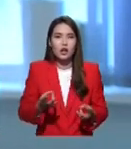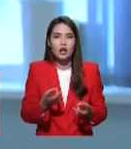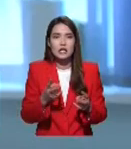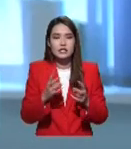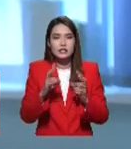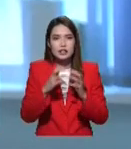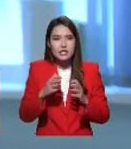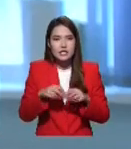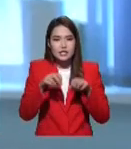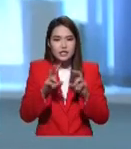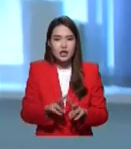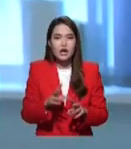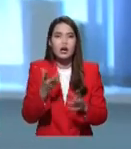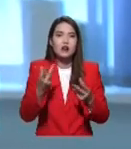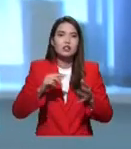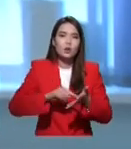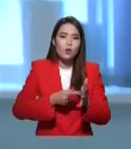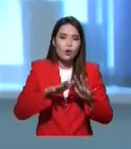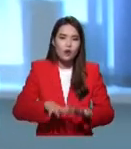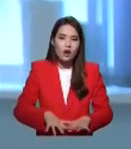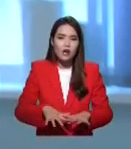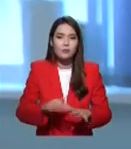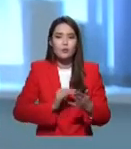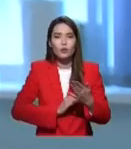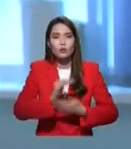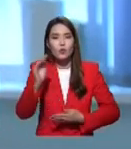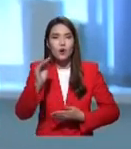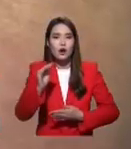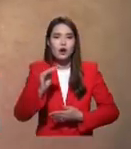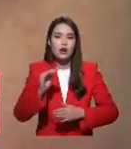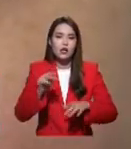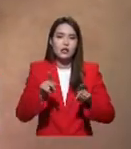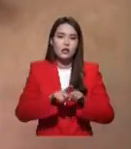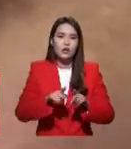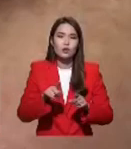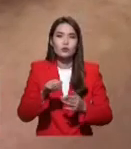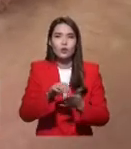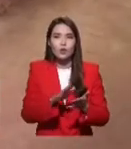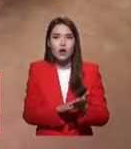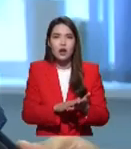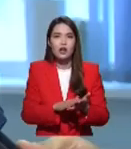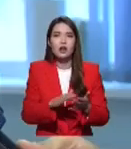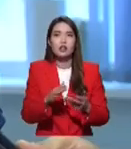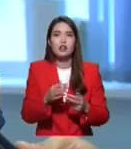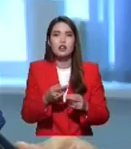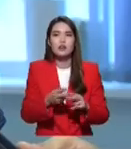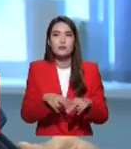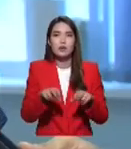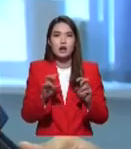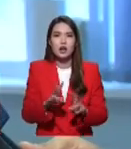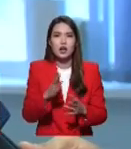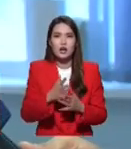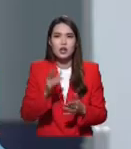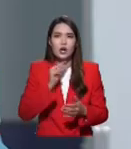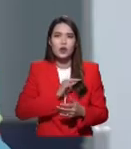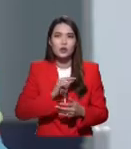есть, если сіз қаласаңыз да төмен, жоғары, немесе оңға солға ығысуға робот оны бермейді. Оған дейін бәрін өзіміз қолмен